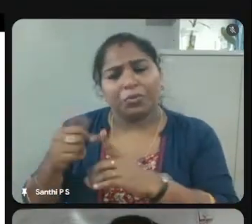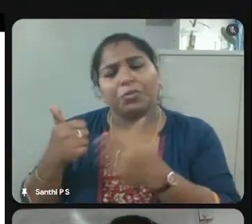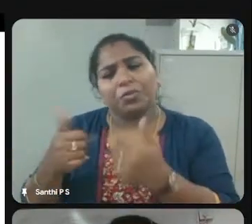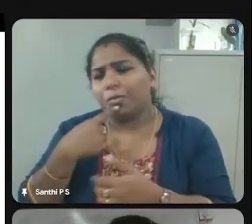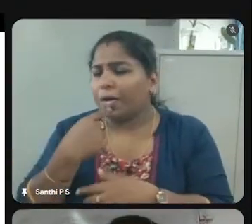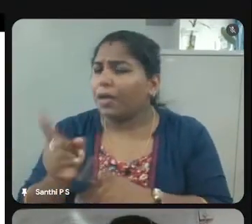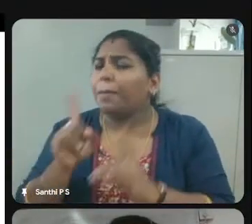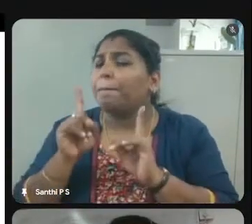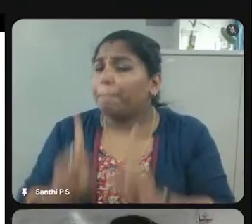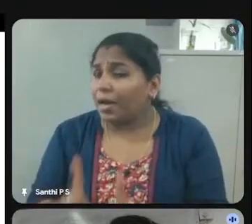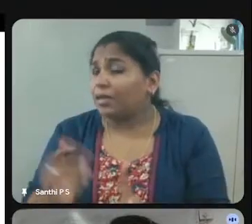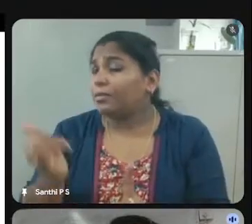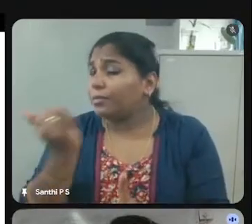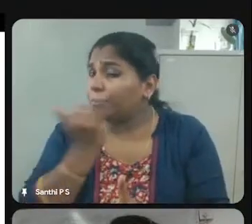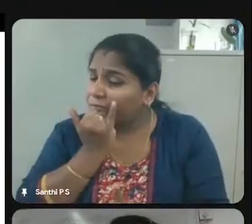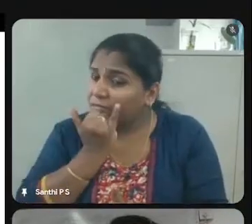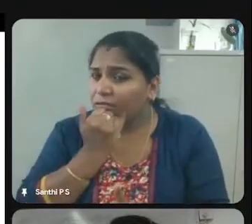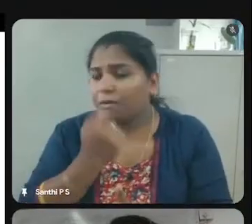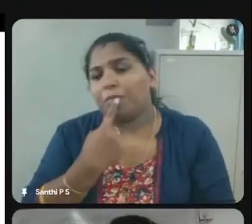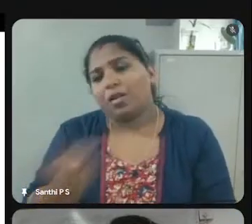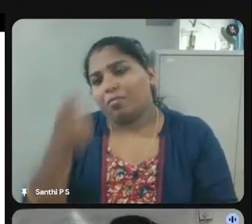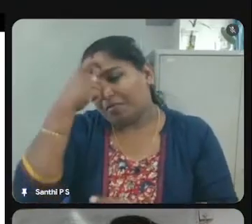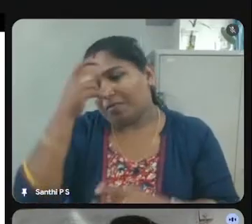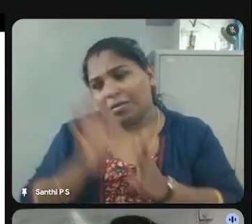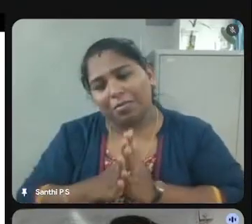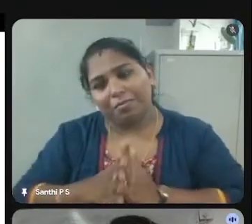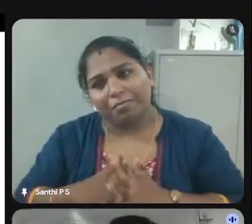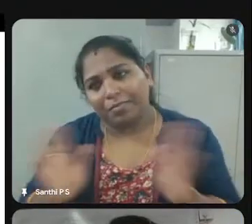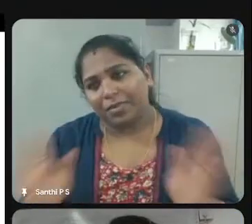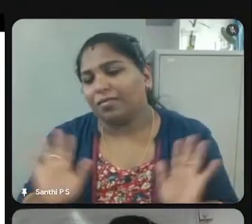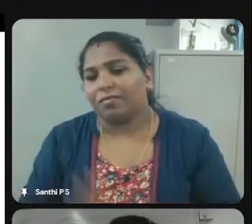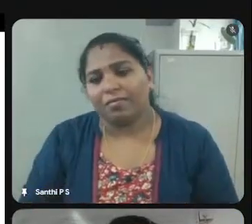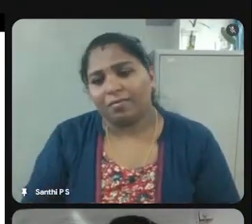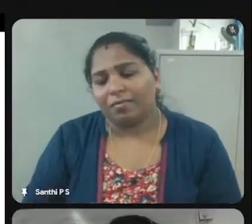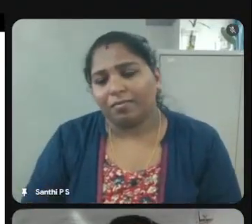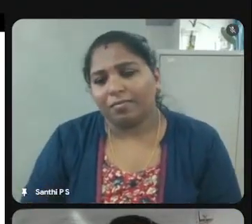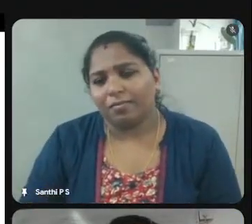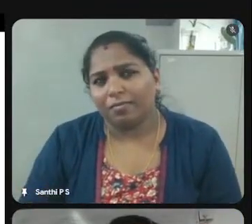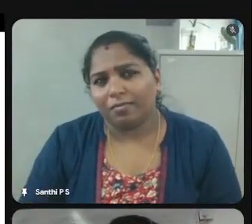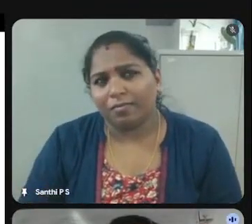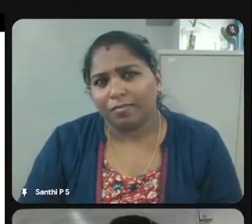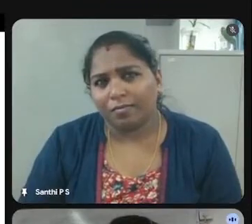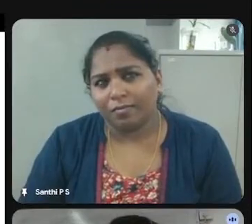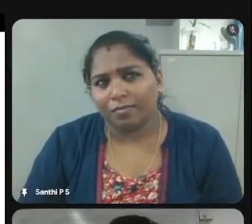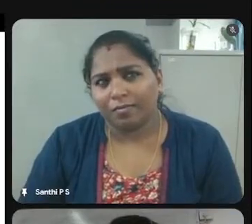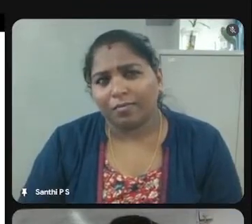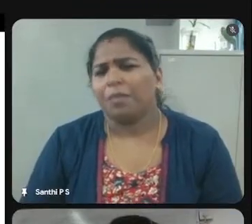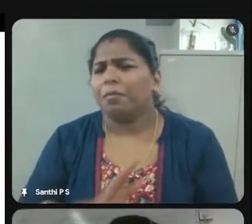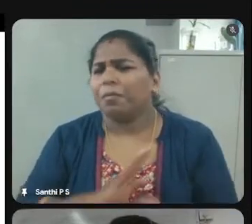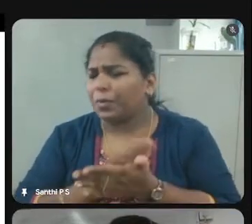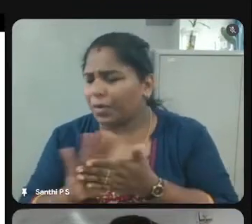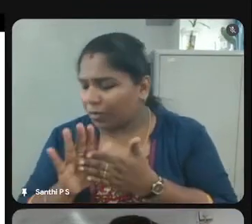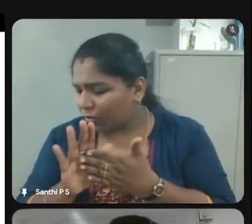പക്ഷെ വായന കാര്യങ്ങളൊക്കെ വരുമ്പോ ഒന്നും പറ്റി പറയാൻ പാടില്ല. ഓക്കെ. പിന്നെ നിങ്ങൾക്ക് ഈ ഹോർമോൺ ട്രീറ്റ്മെന്റ്